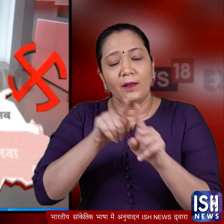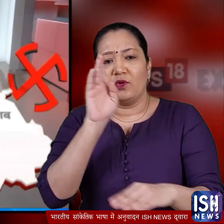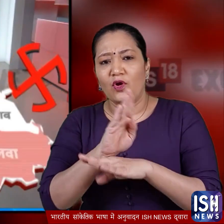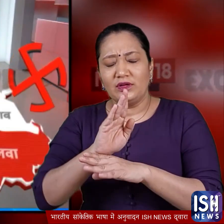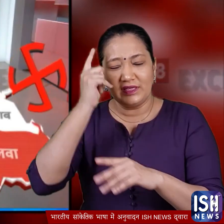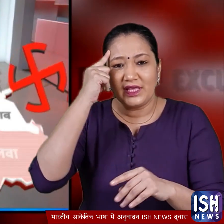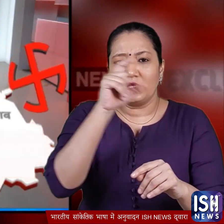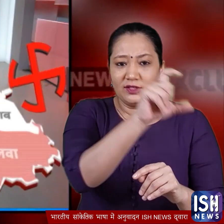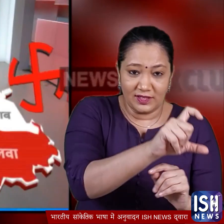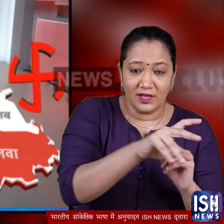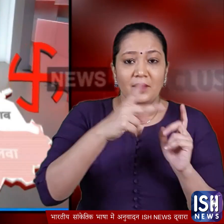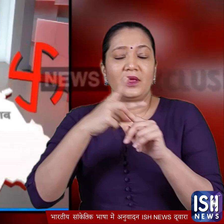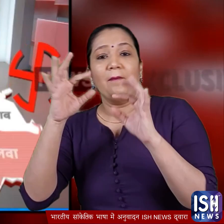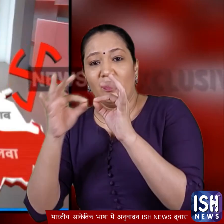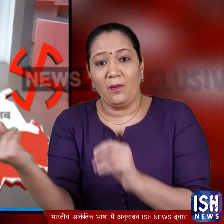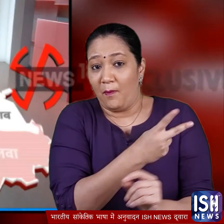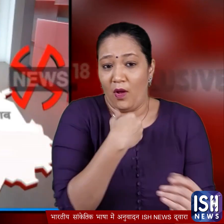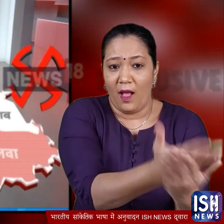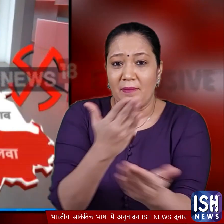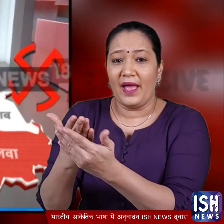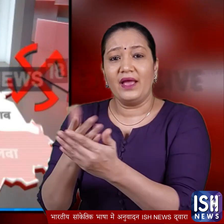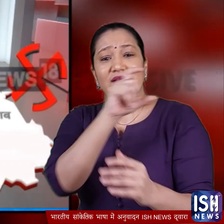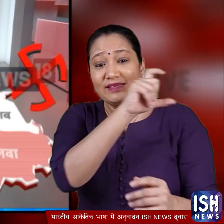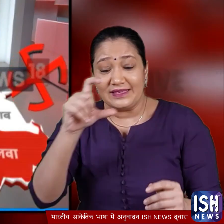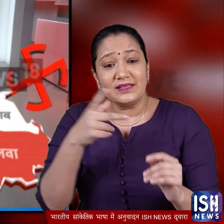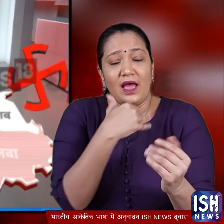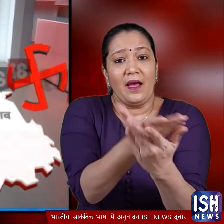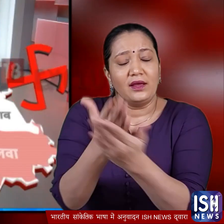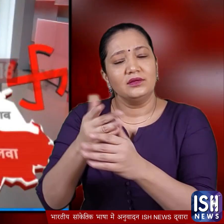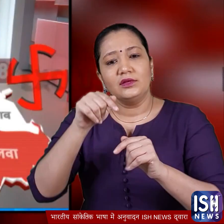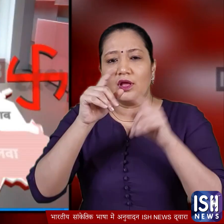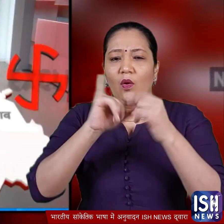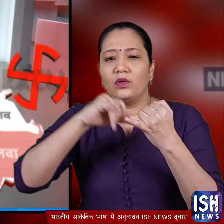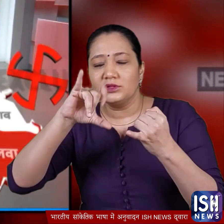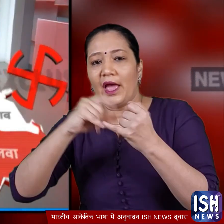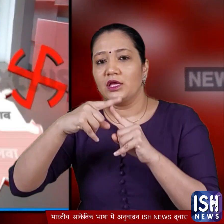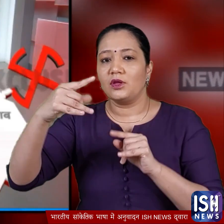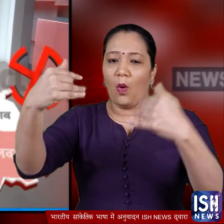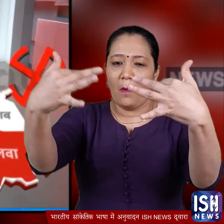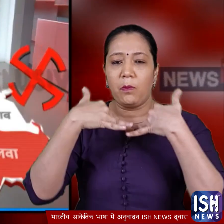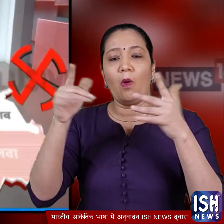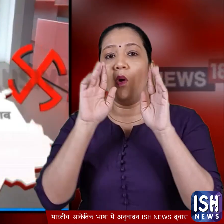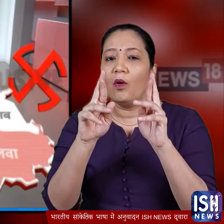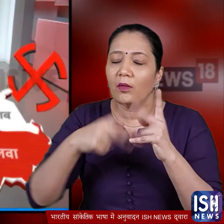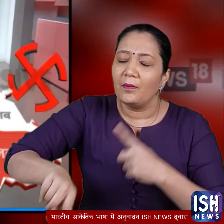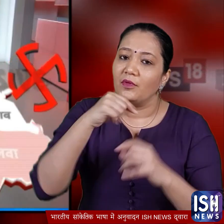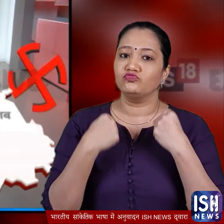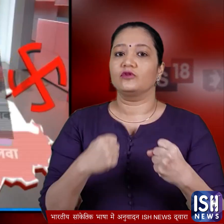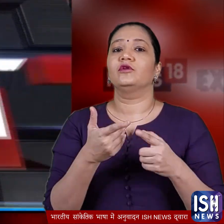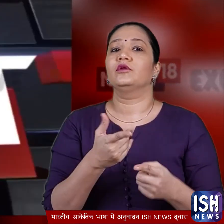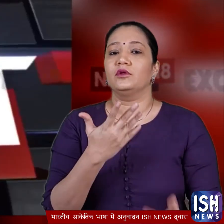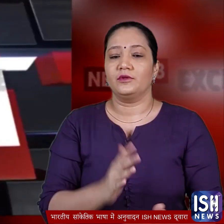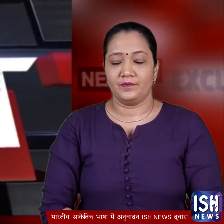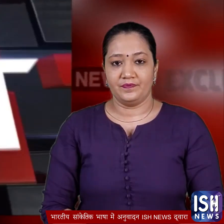ऐसे में कांग्रेस ने दोनों सीटों से चन्नी को उम्मीदवार बनाकर दलित सिख वोट बैंक में सेंध लगाने के साथ अपनी दावेदारी